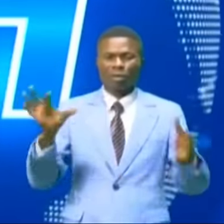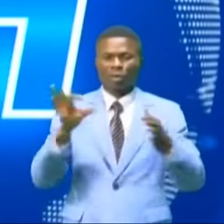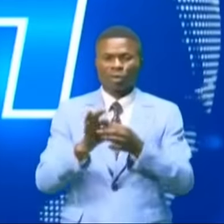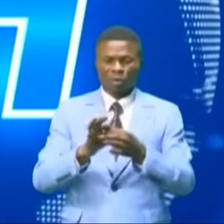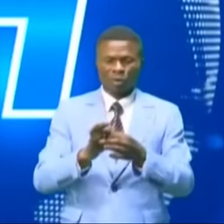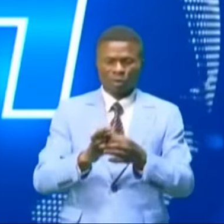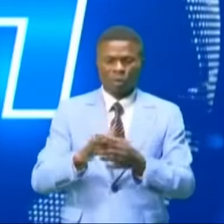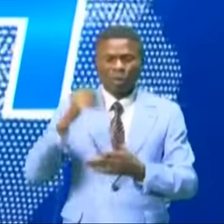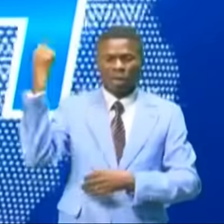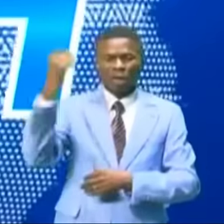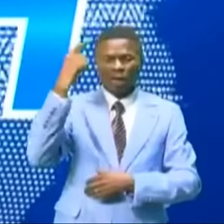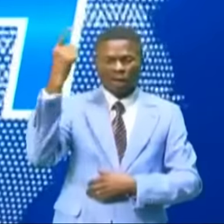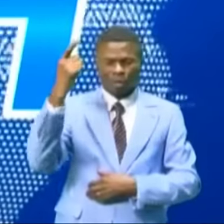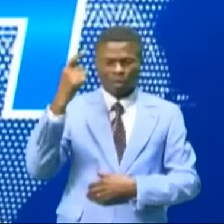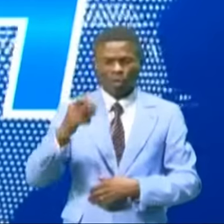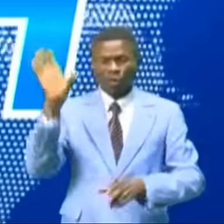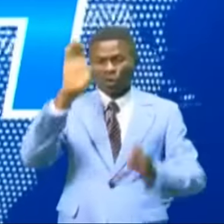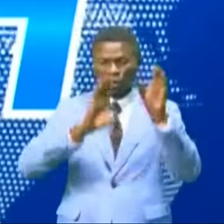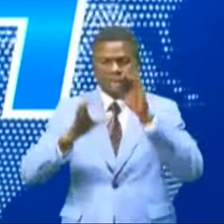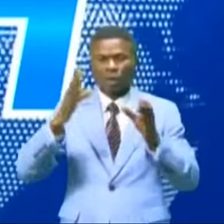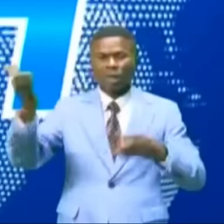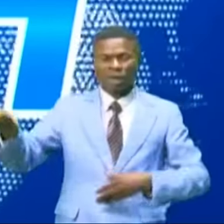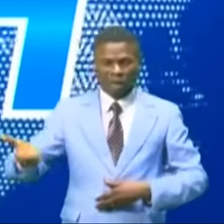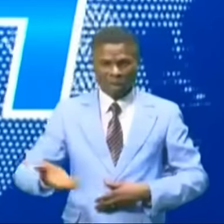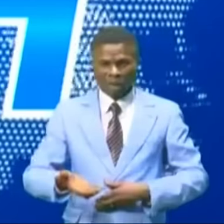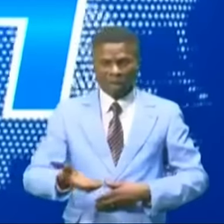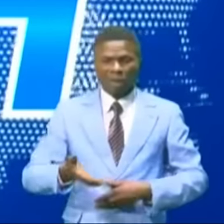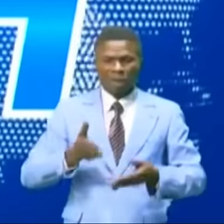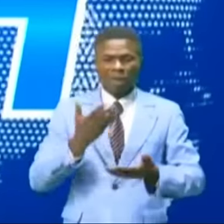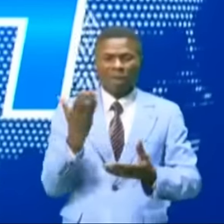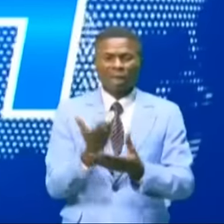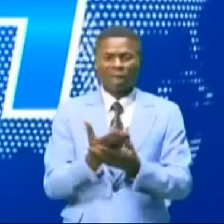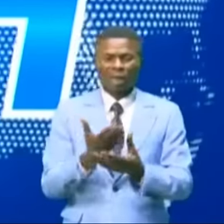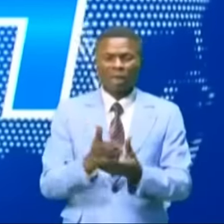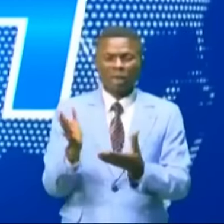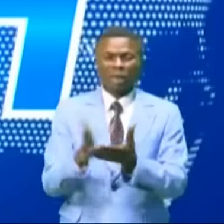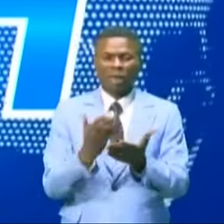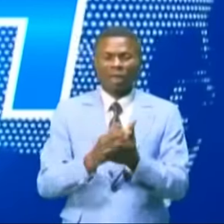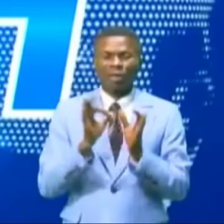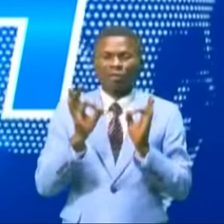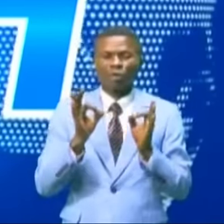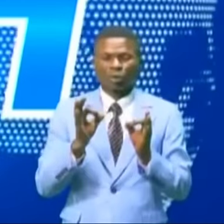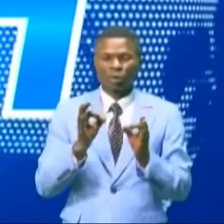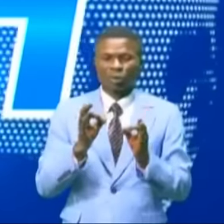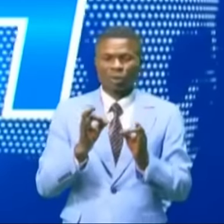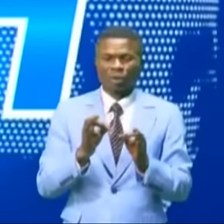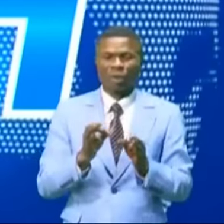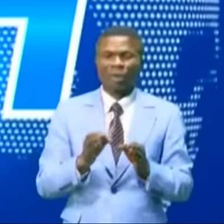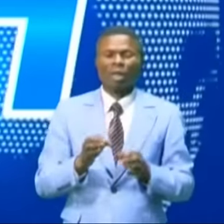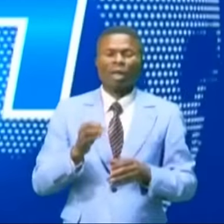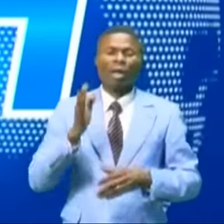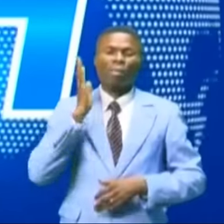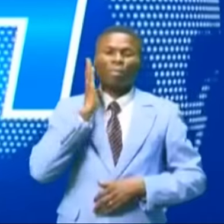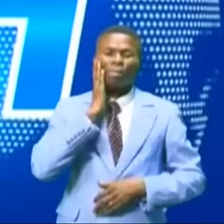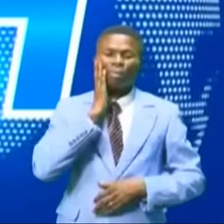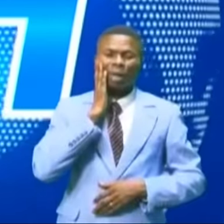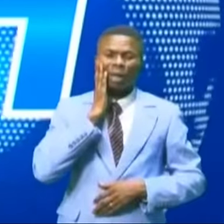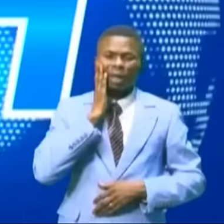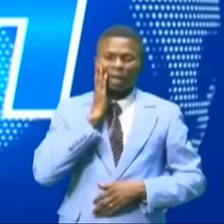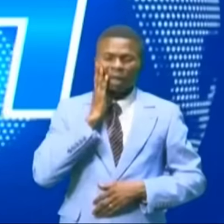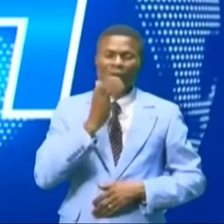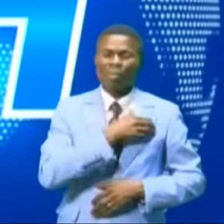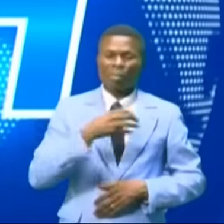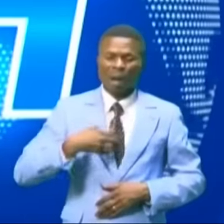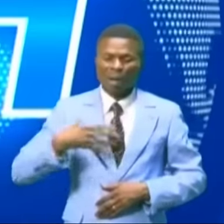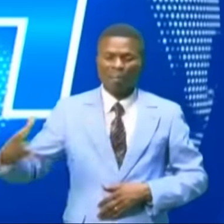en particulier accueilli à son sein un nouveau-né. Il s'agit du livre « La Vierge Marie, mère du désarmement au